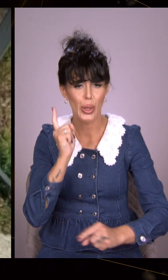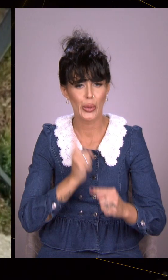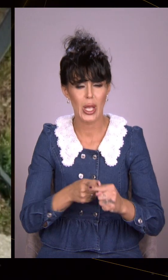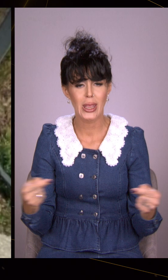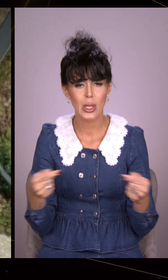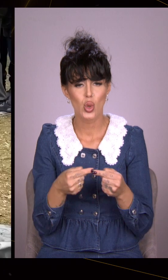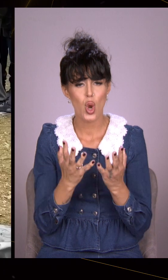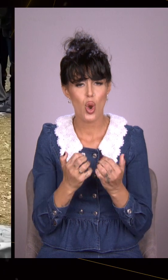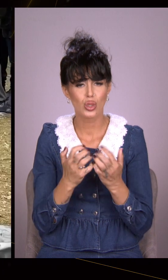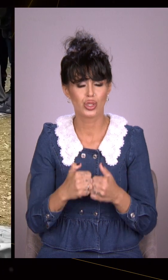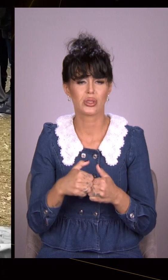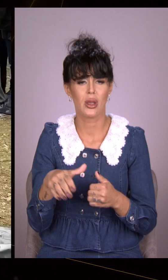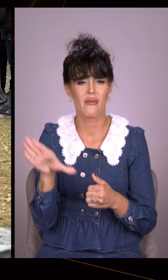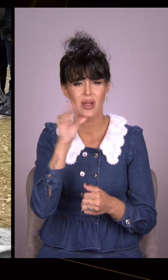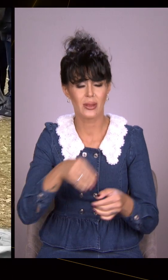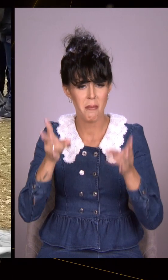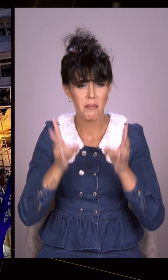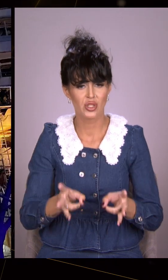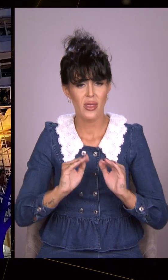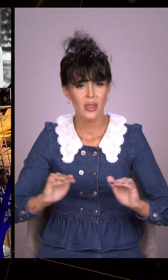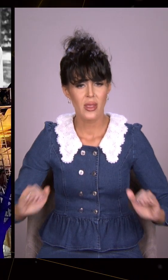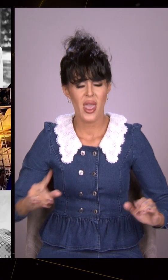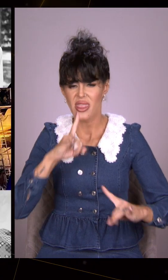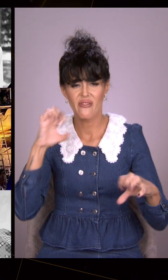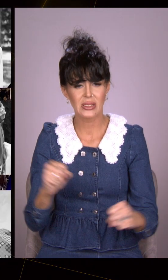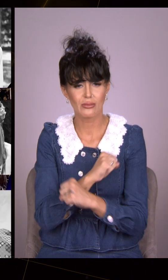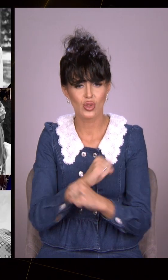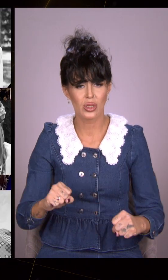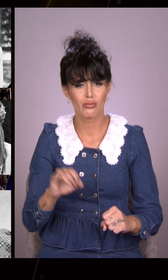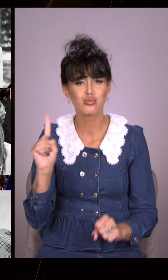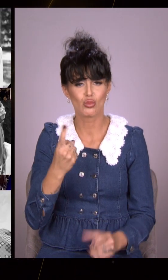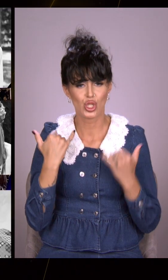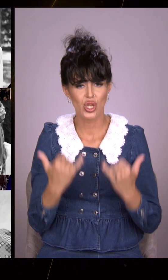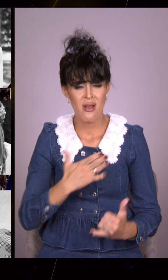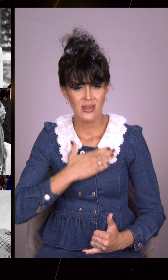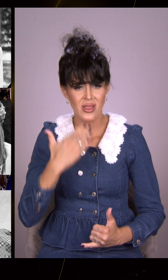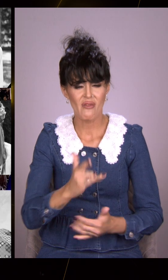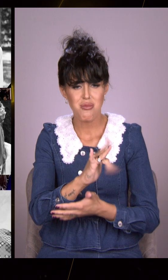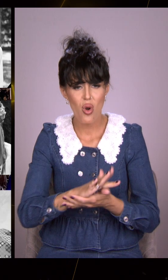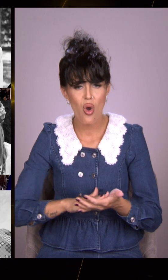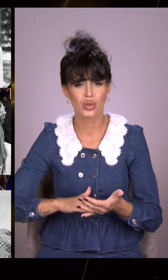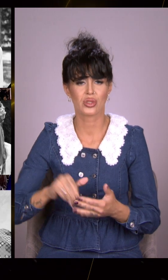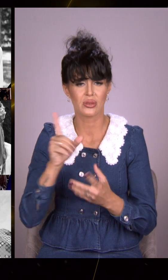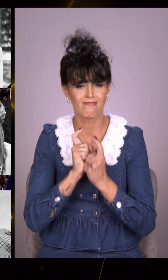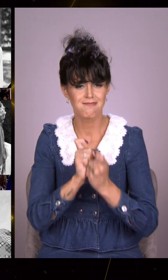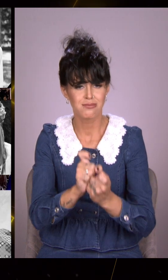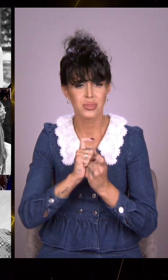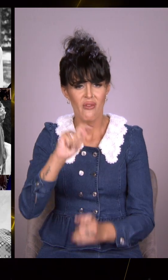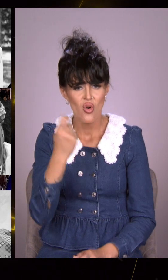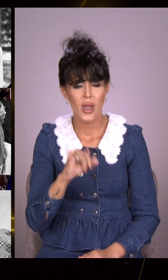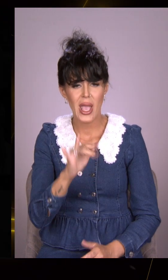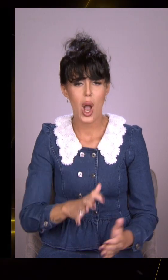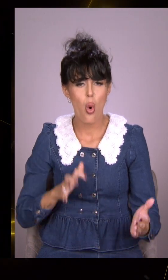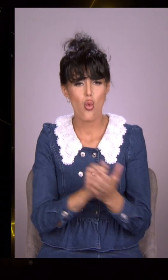кількість постраждалих дітей встановити неможливо через активні бойові дії та тимчасову окупацію частини